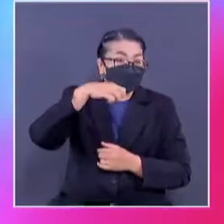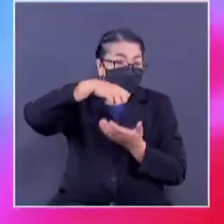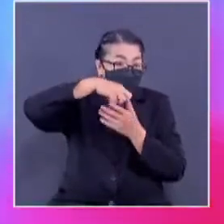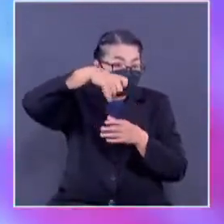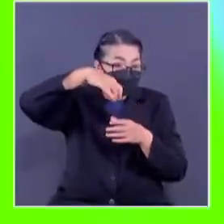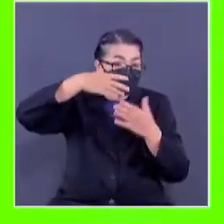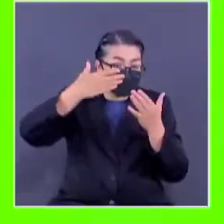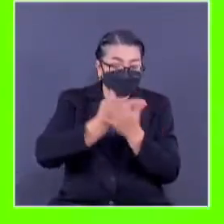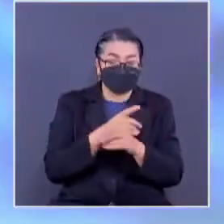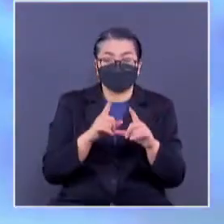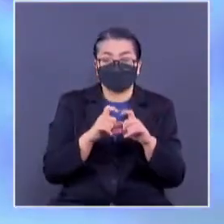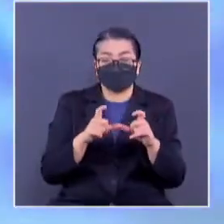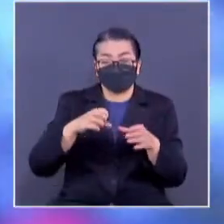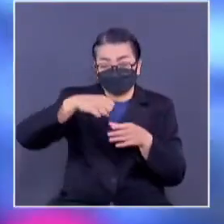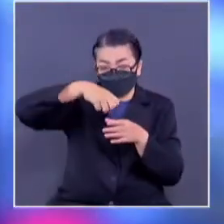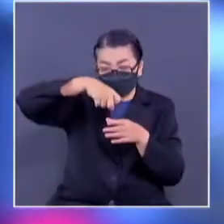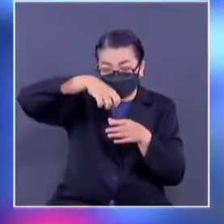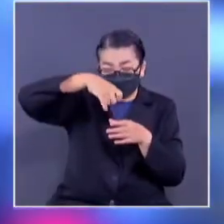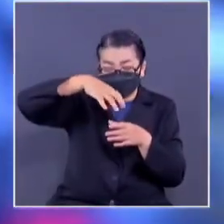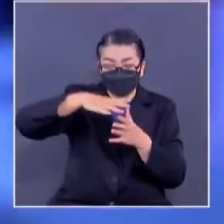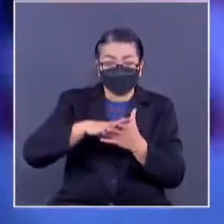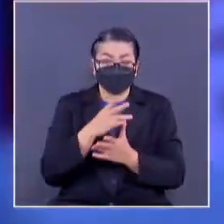ขามโซดานะคะก็เป็นเรื่องราวของมะนาว